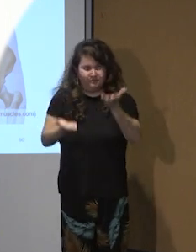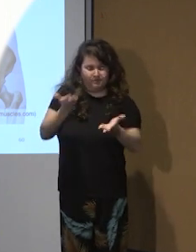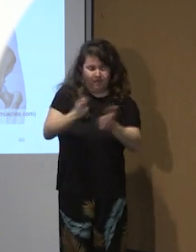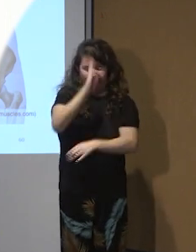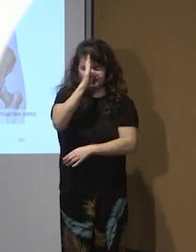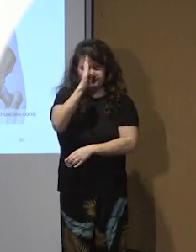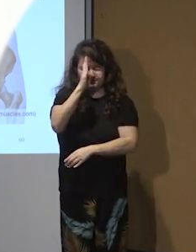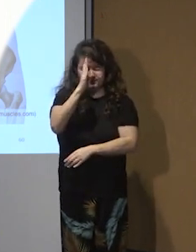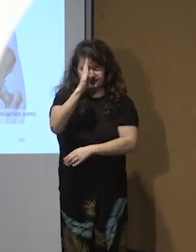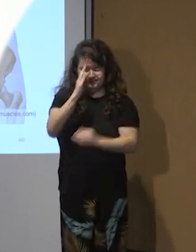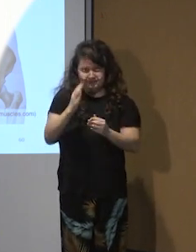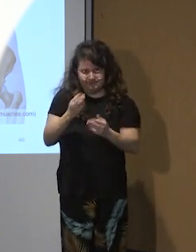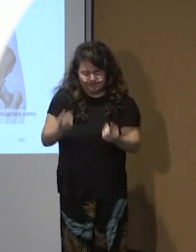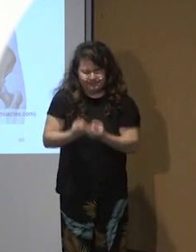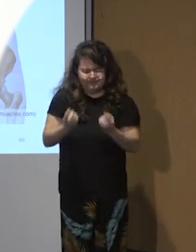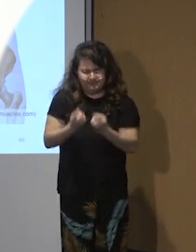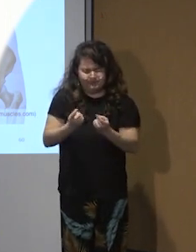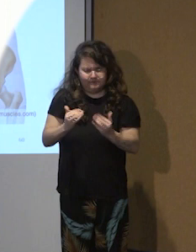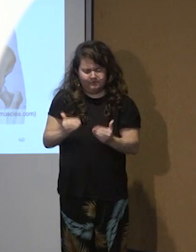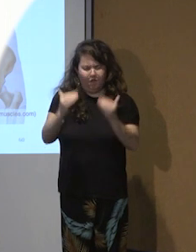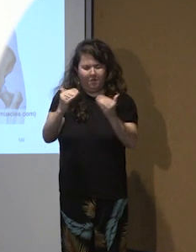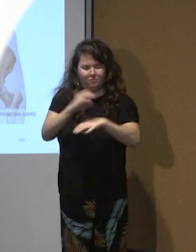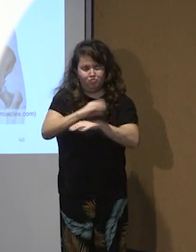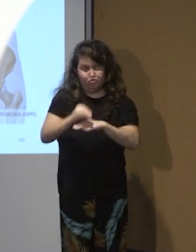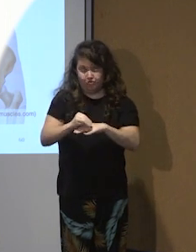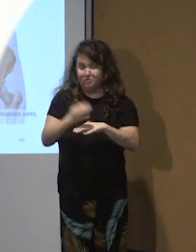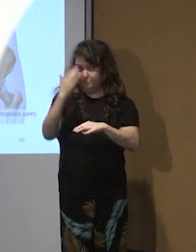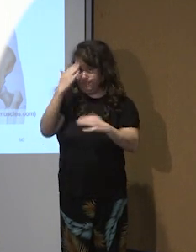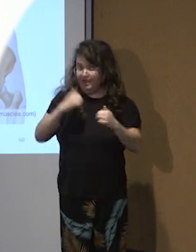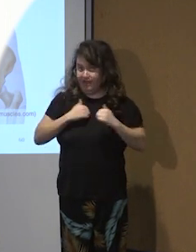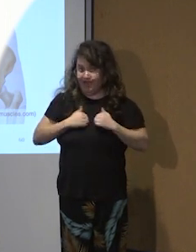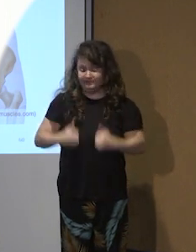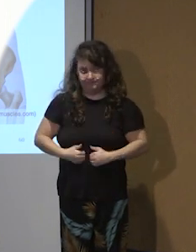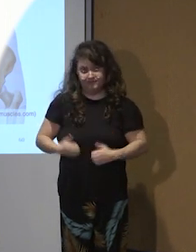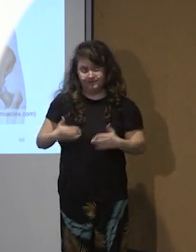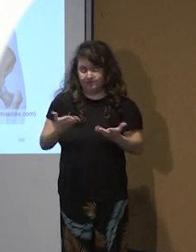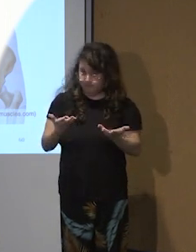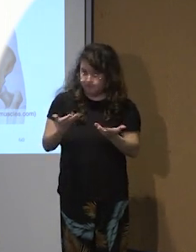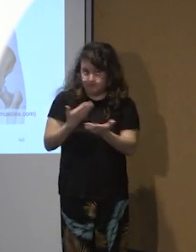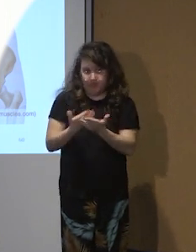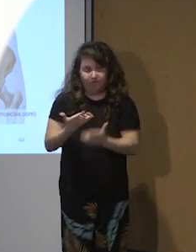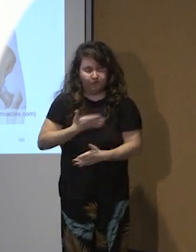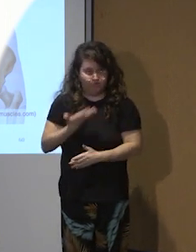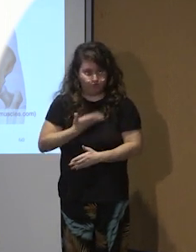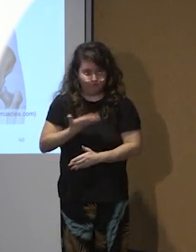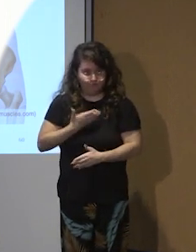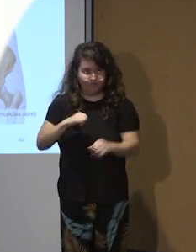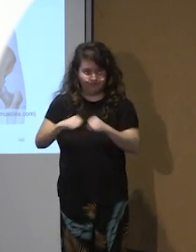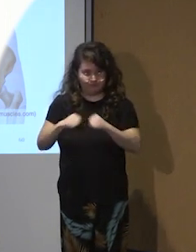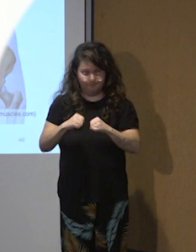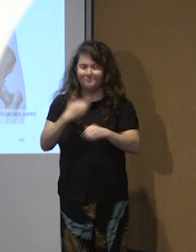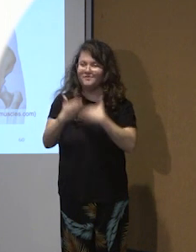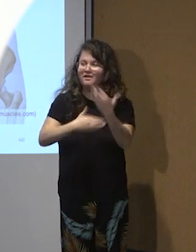Donc c'était tout à fait pertinent de réaliser une activité physique pour ça. Ensuite, en 2022, il y a eu une